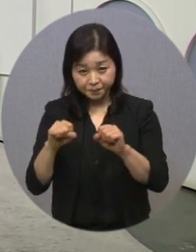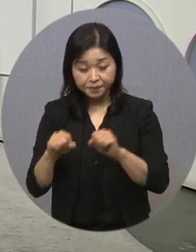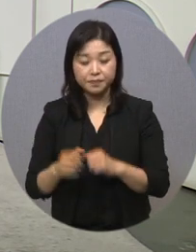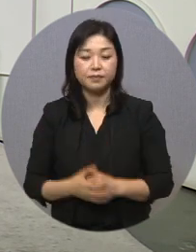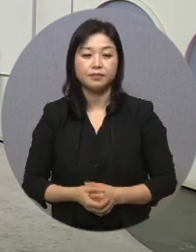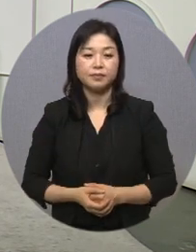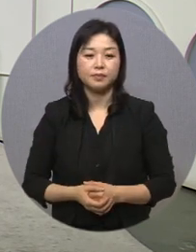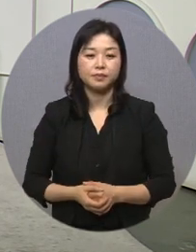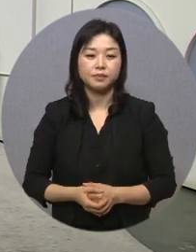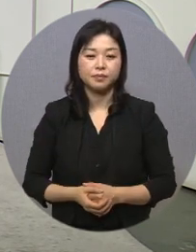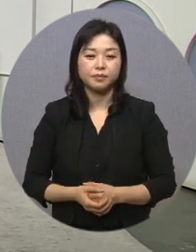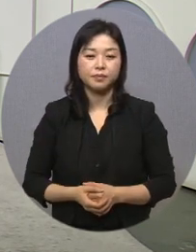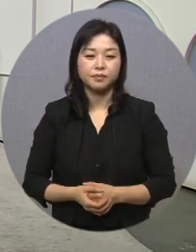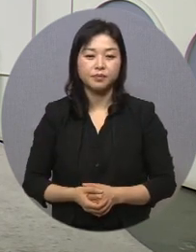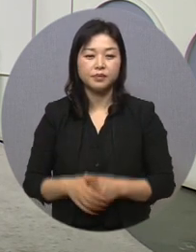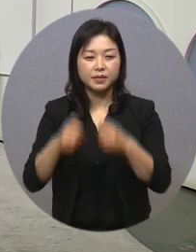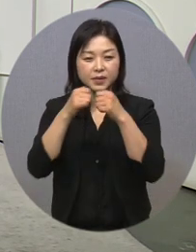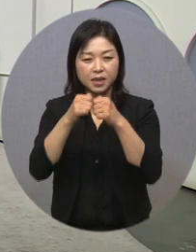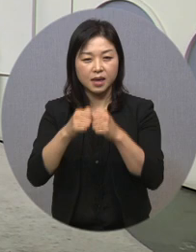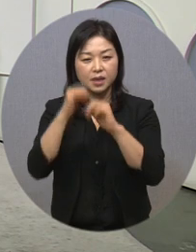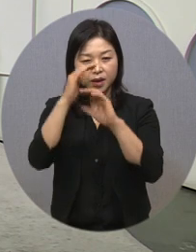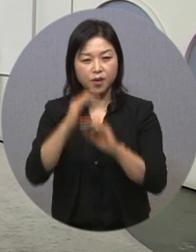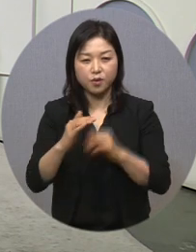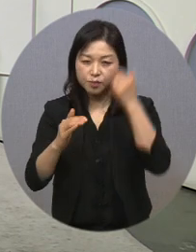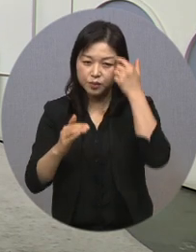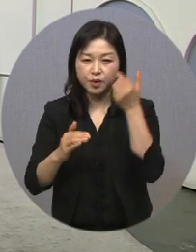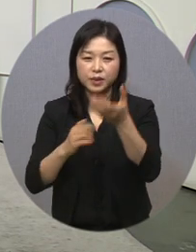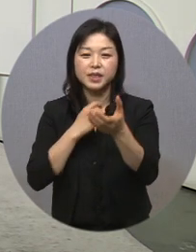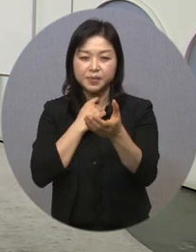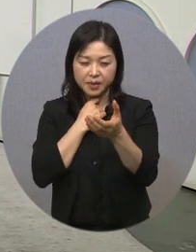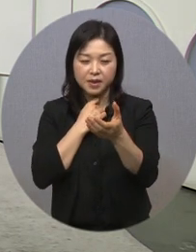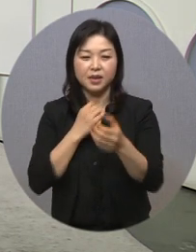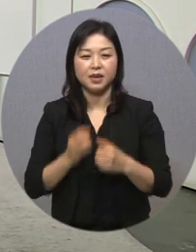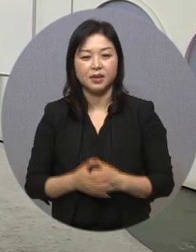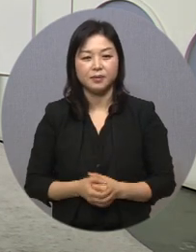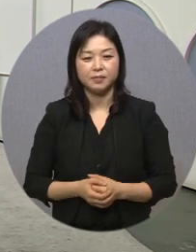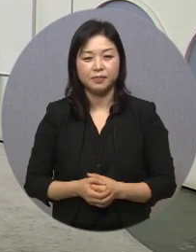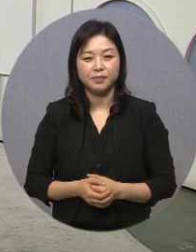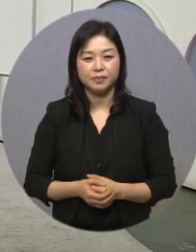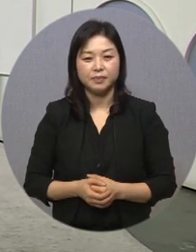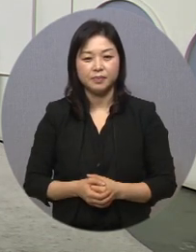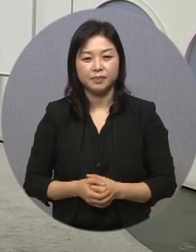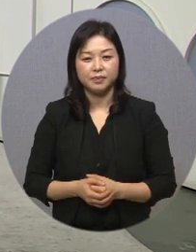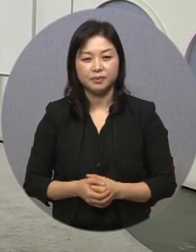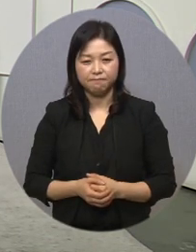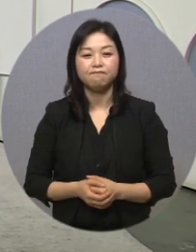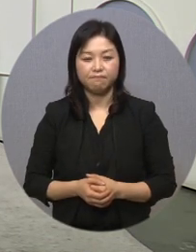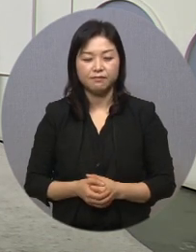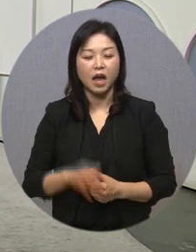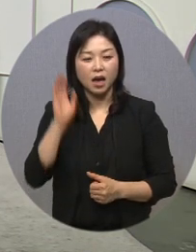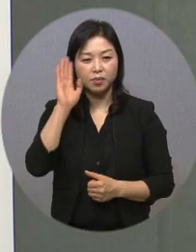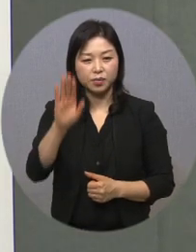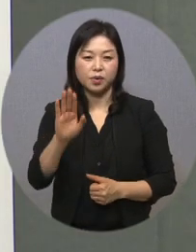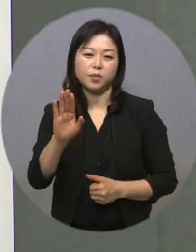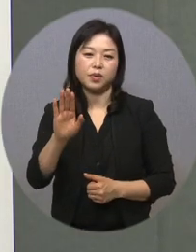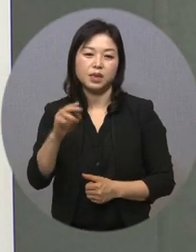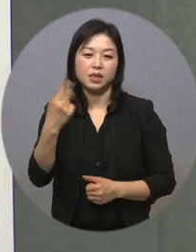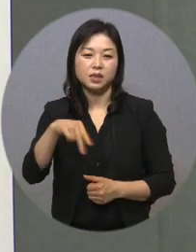역할하시니까 아마 좀 자세히 여쭤보고 싶었던 욕심인데, 그게 이제 그렇군요. 그러니까 앞으로